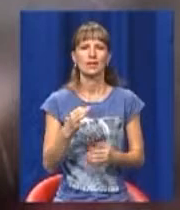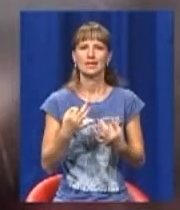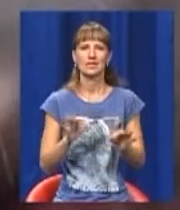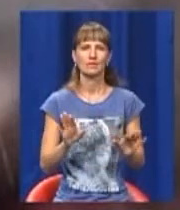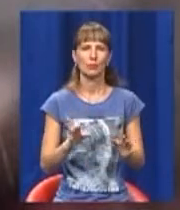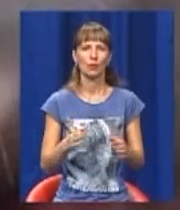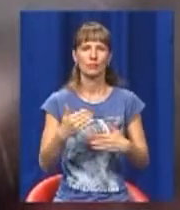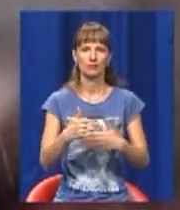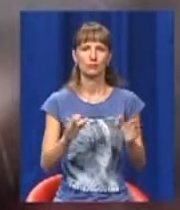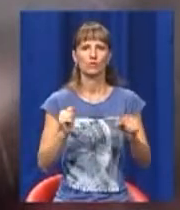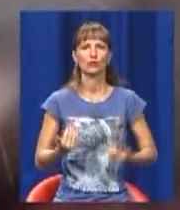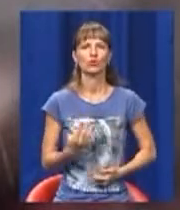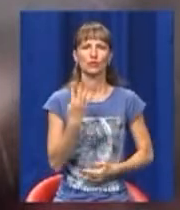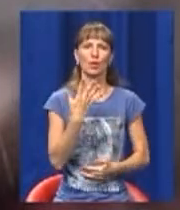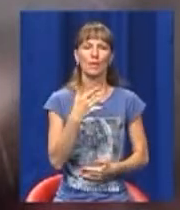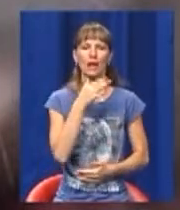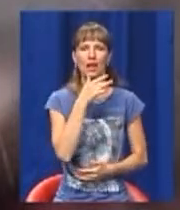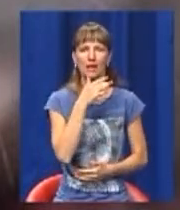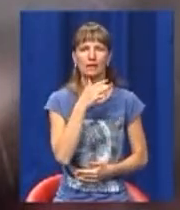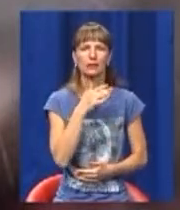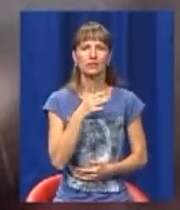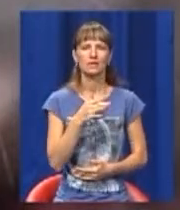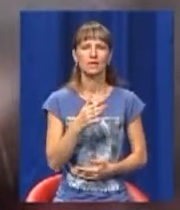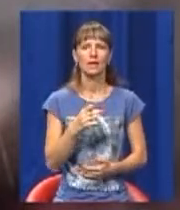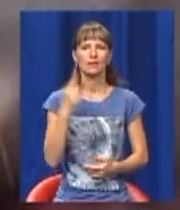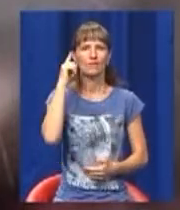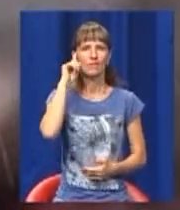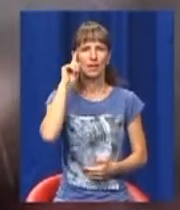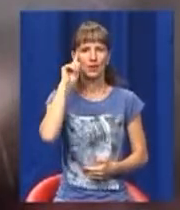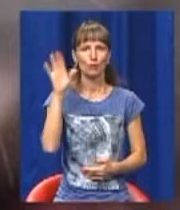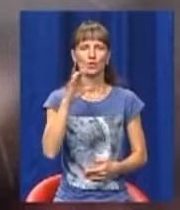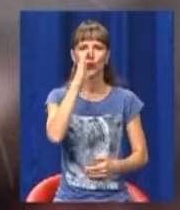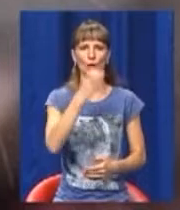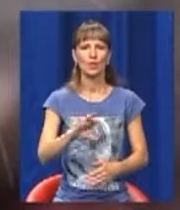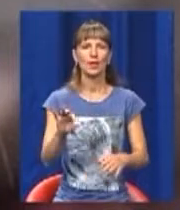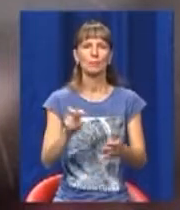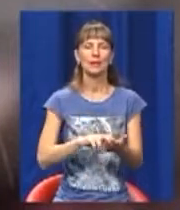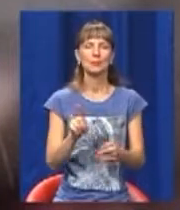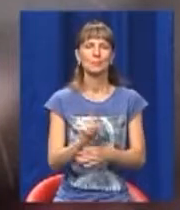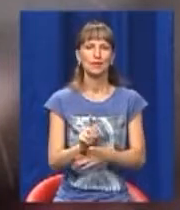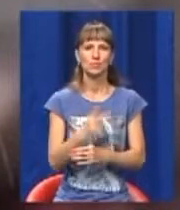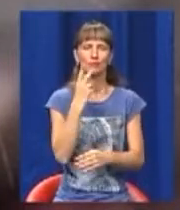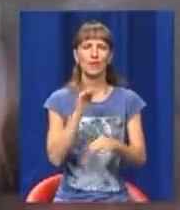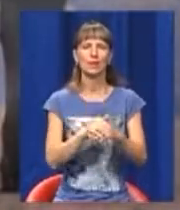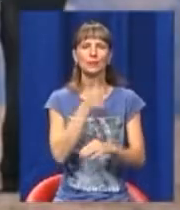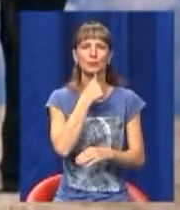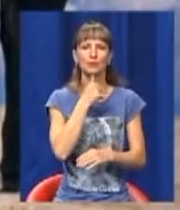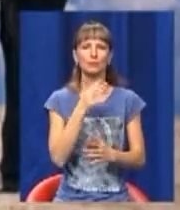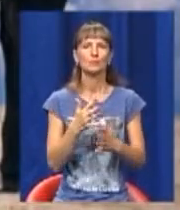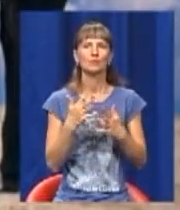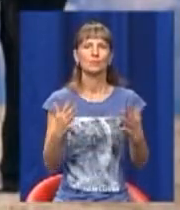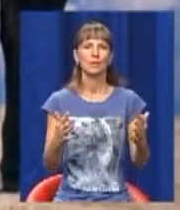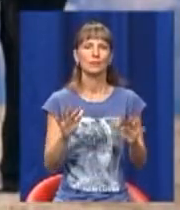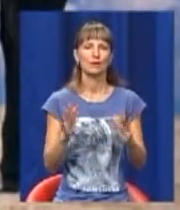до 4-5 років. Є думка, що слони панічно бояться мишей. Однак, як показали експерименти, в